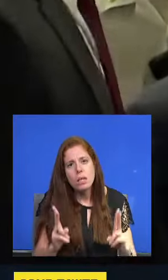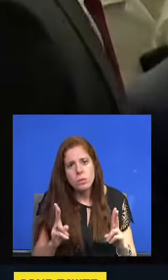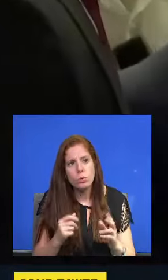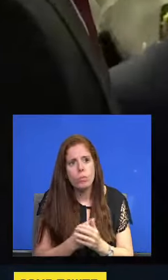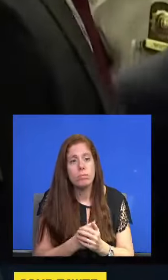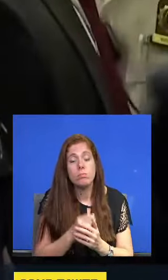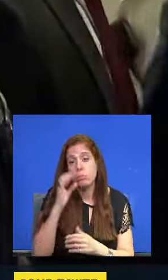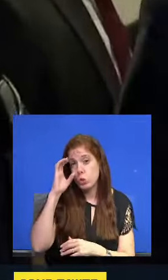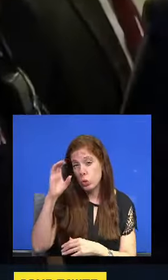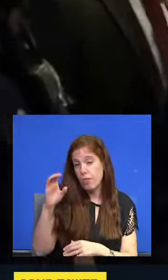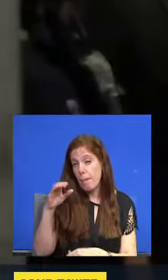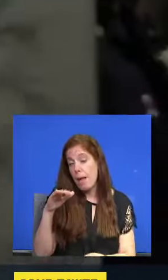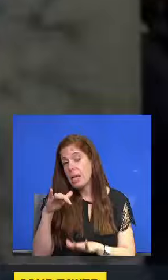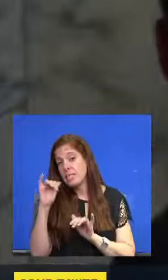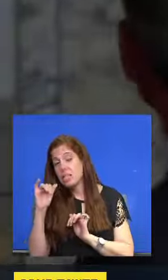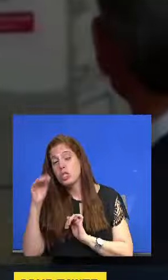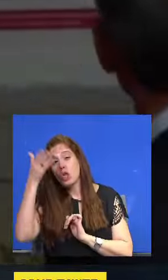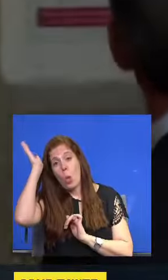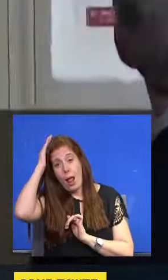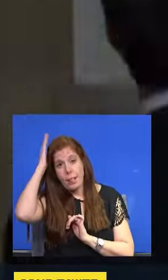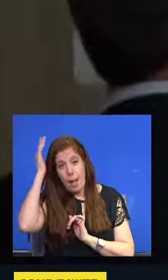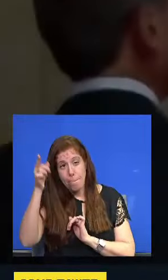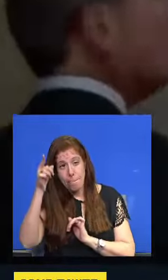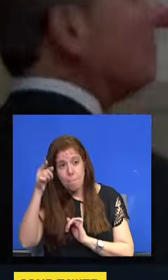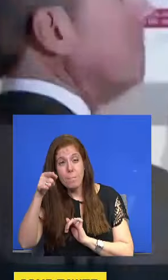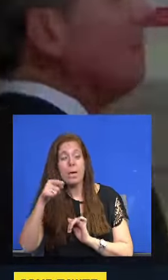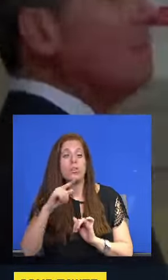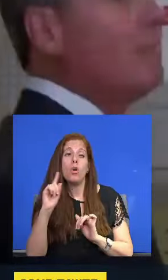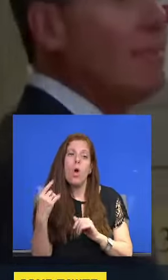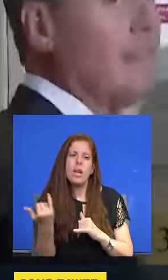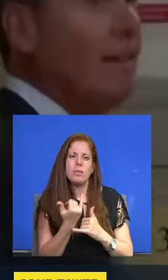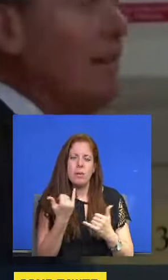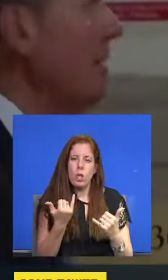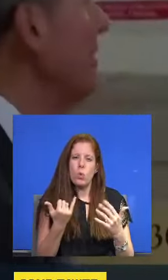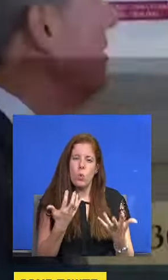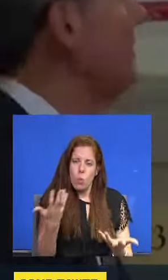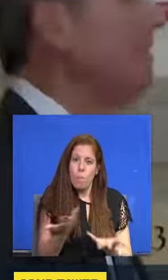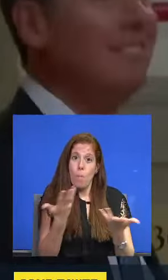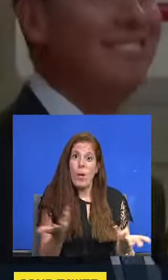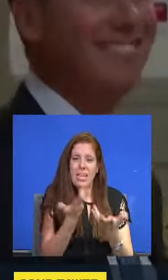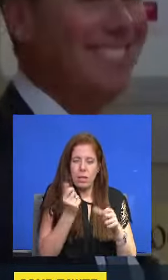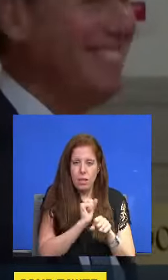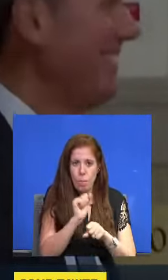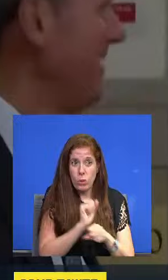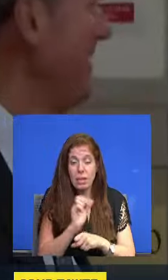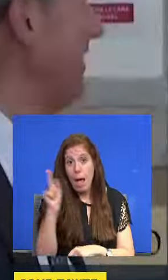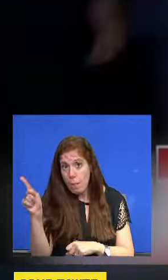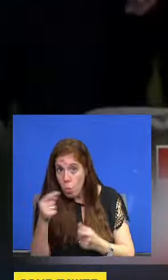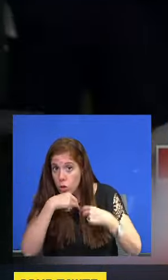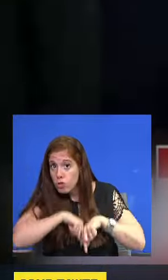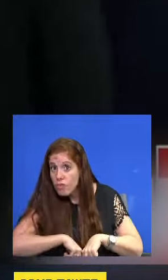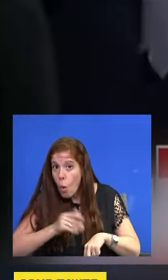מהצד הוא דונלד טראמפ, הנשיא לשעבר והמועמד לעתיד, שכל העת מחמם את הגזרה ומעודד את המורדים. האם הוא יהיה היושב ראש הבא?